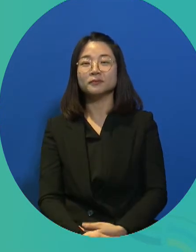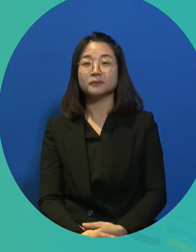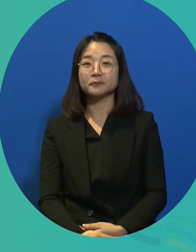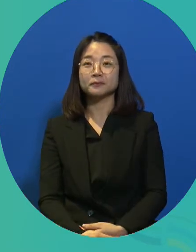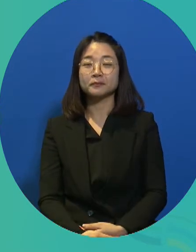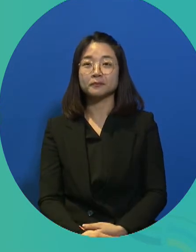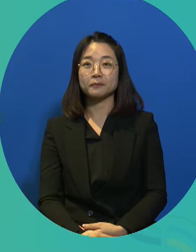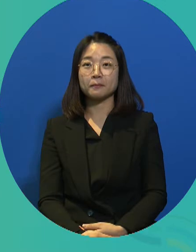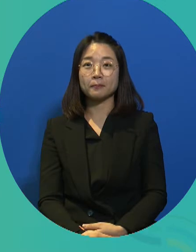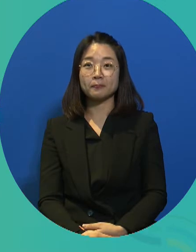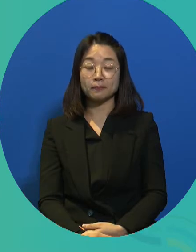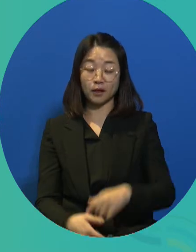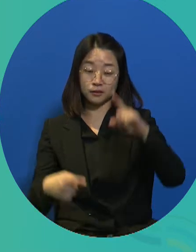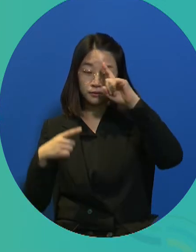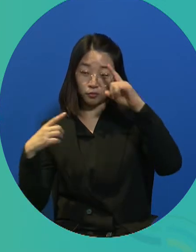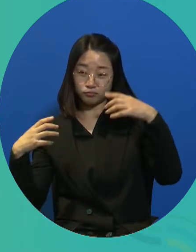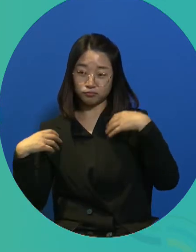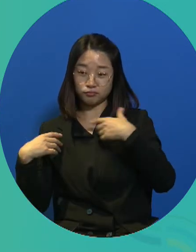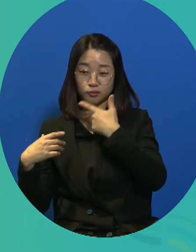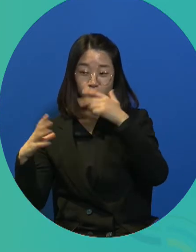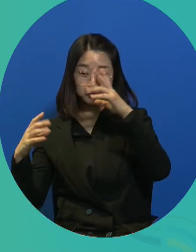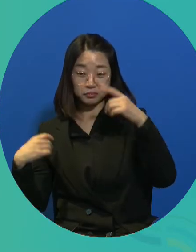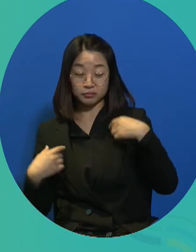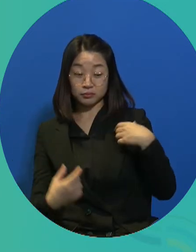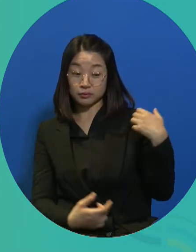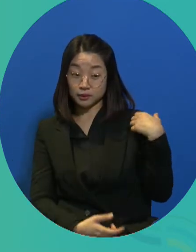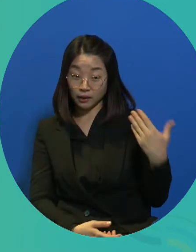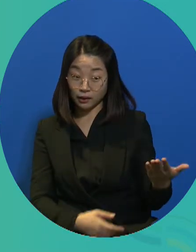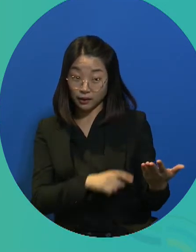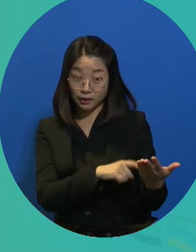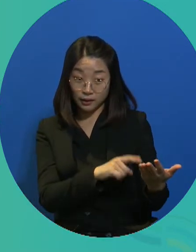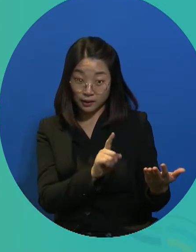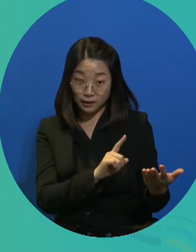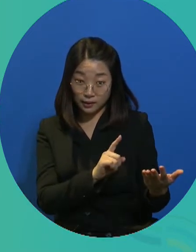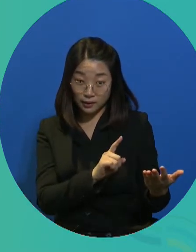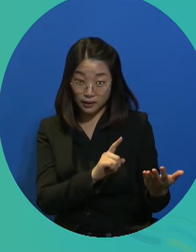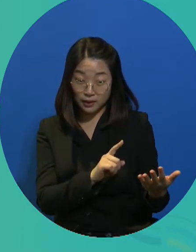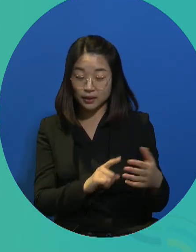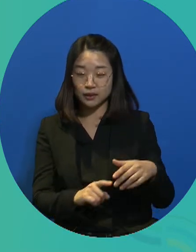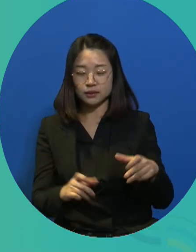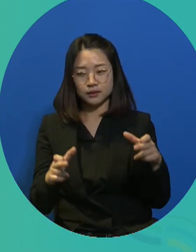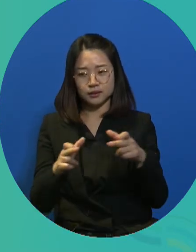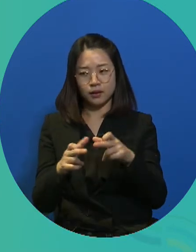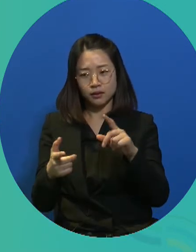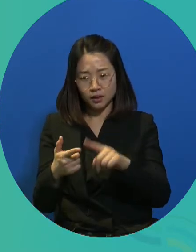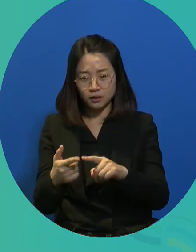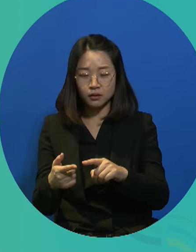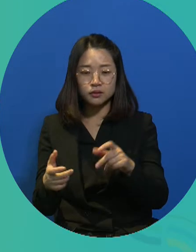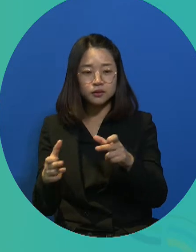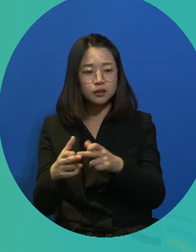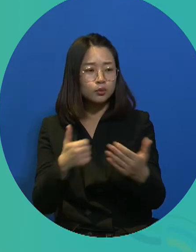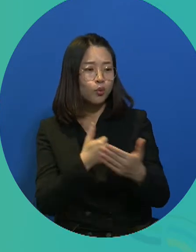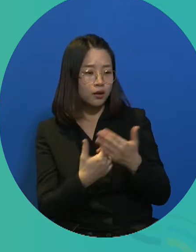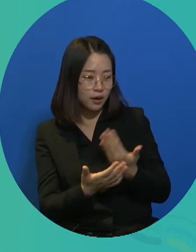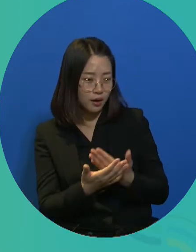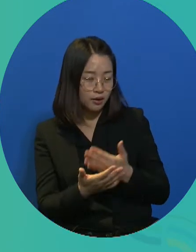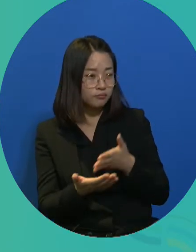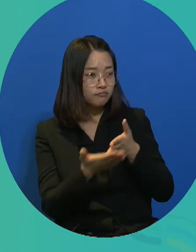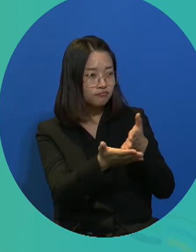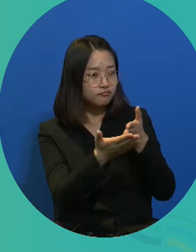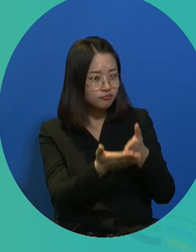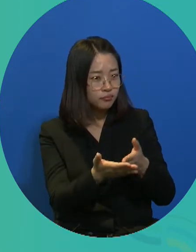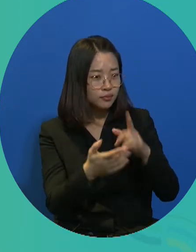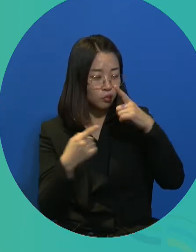정부가 처음에는 이것을 간과하고 축소시키려고 했었지만 저희가 계속해서 인식 제고를 하고 이 현실에 대해서 실정에 대해서 많은